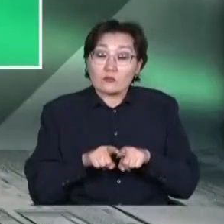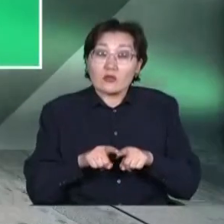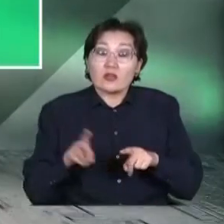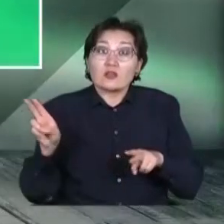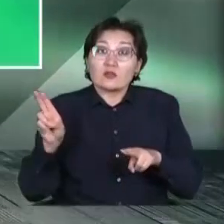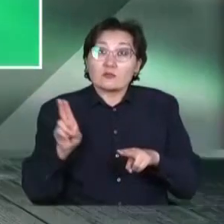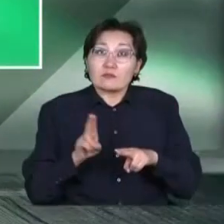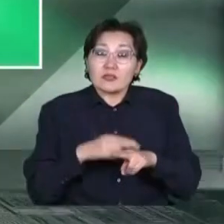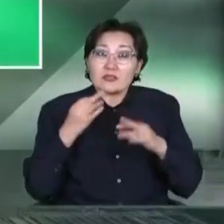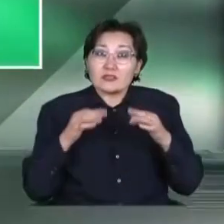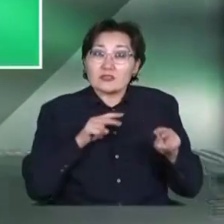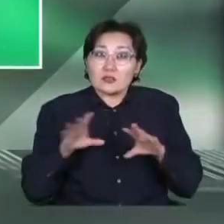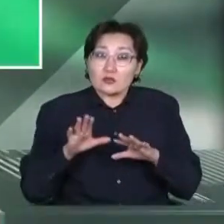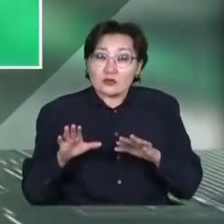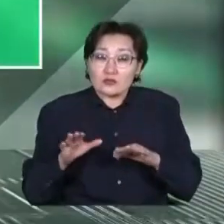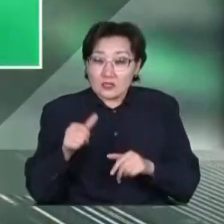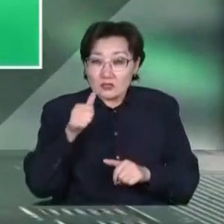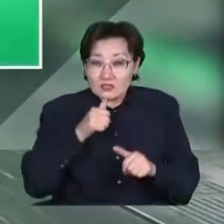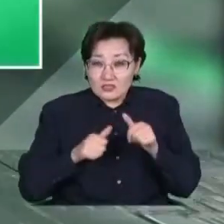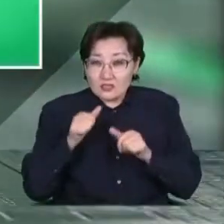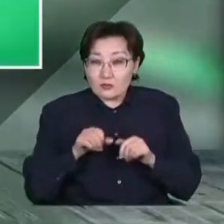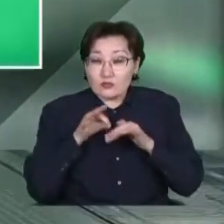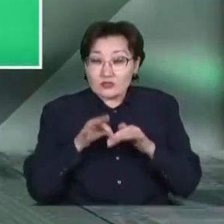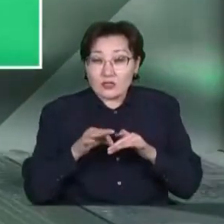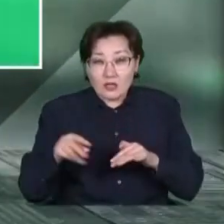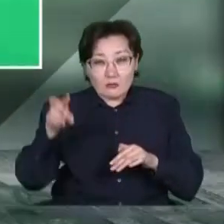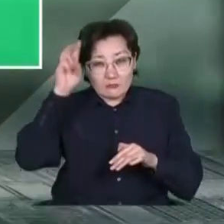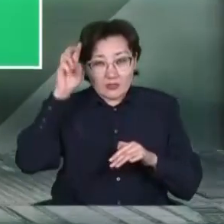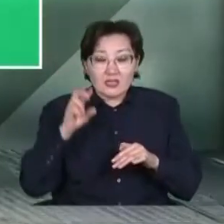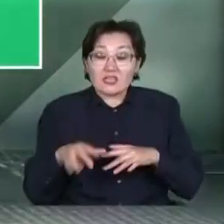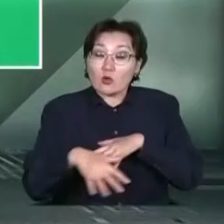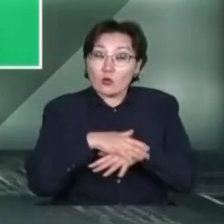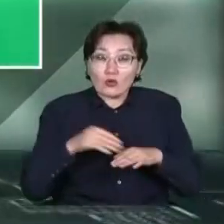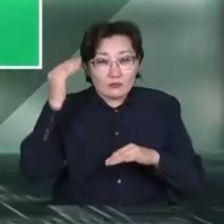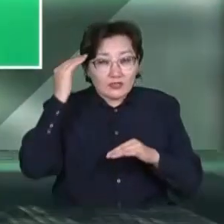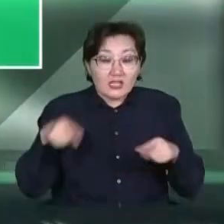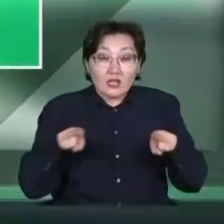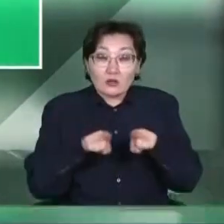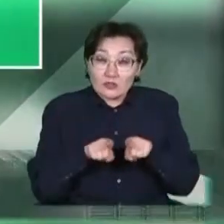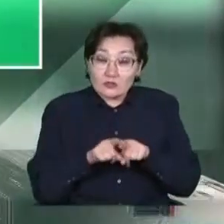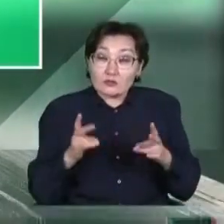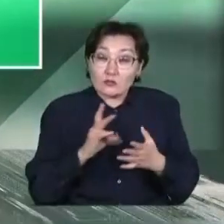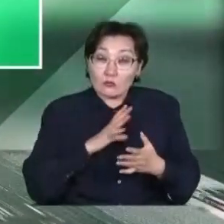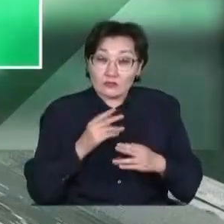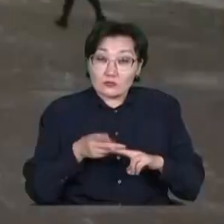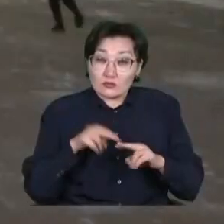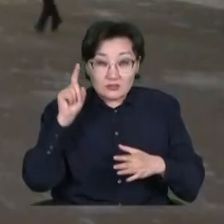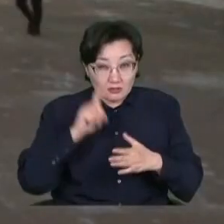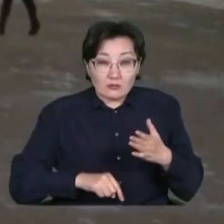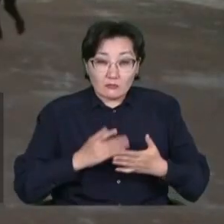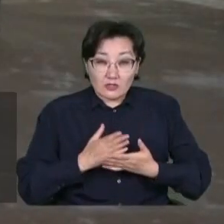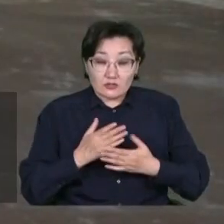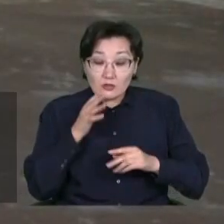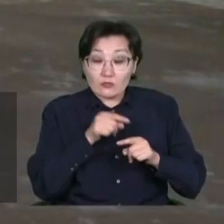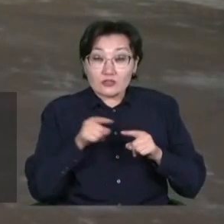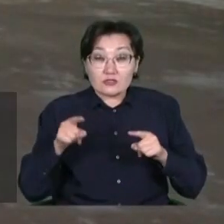сынға алу мәселесіне келгенде мемлекет пен қоғамның ұстанымы ортақ болуы керек. Мен бұған сенімдімін. Бұл